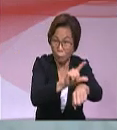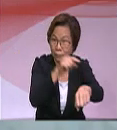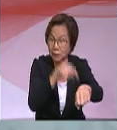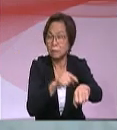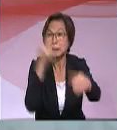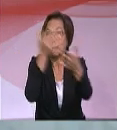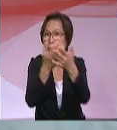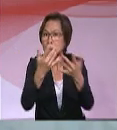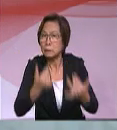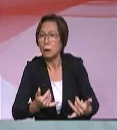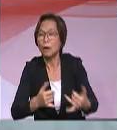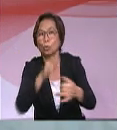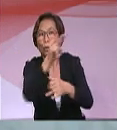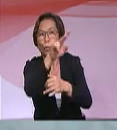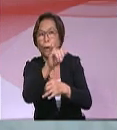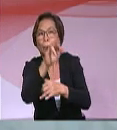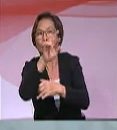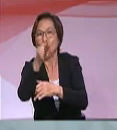Labuan setakat ini ialah